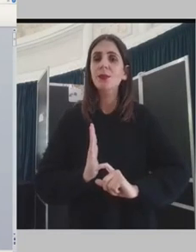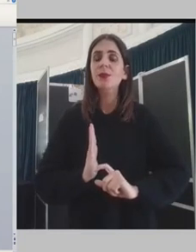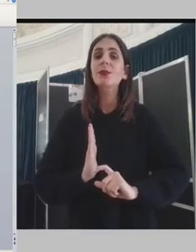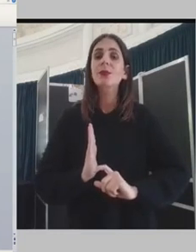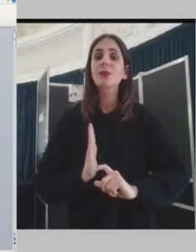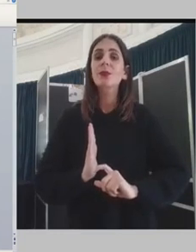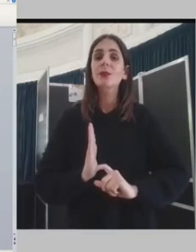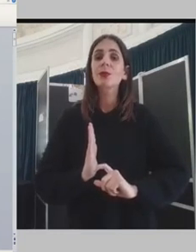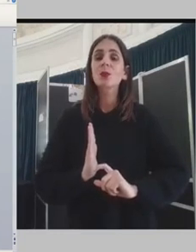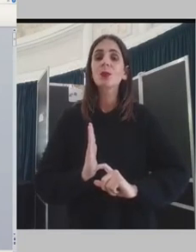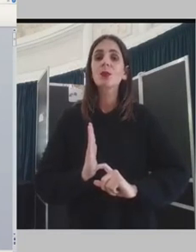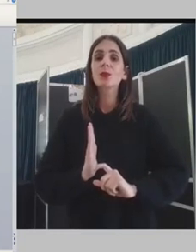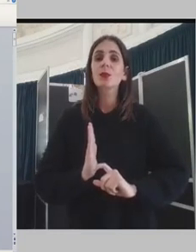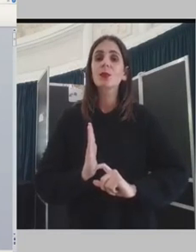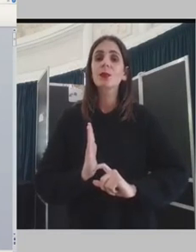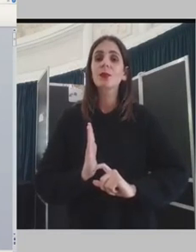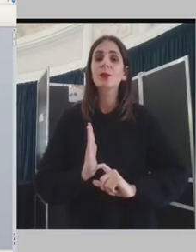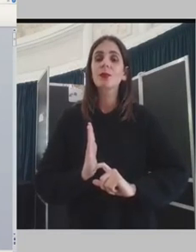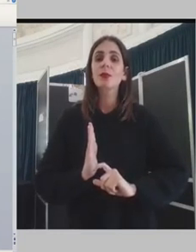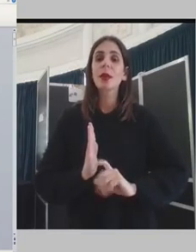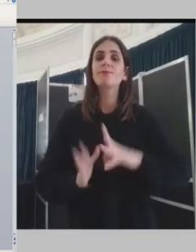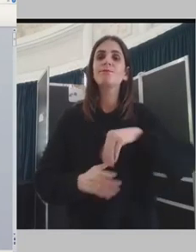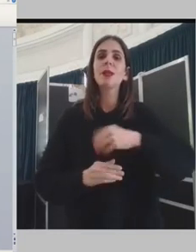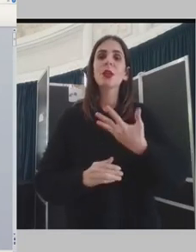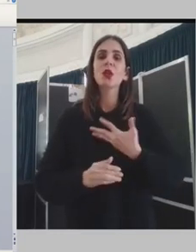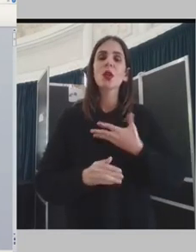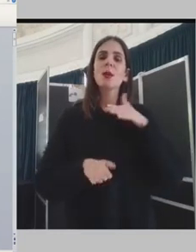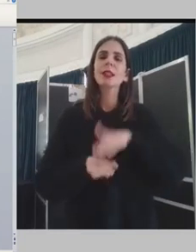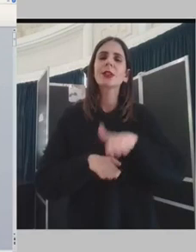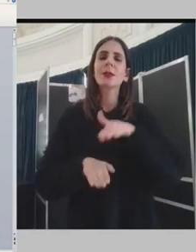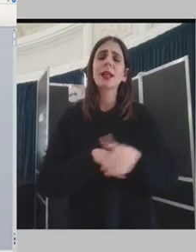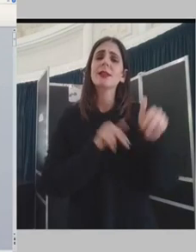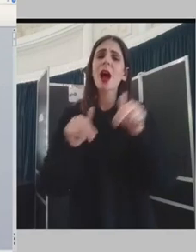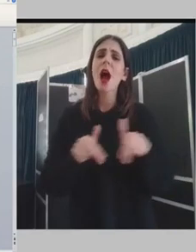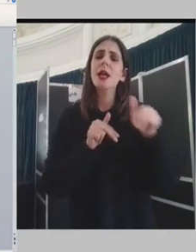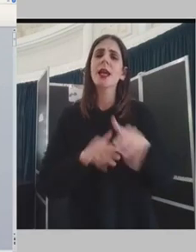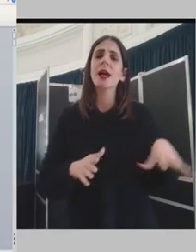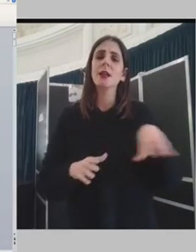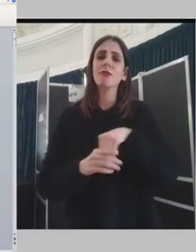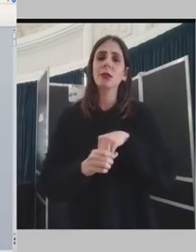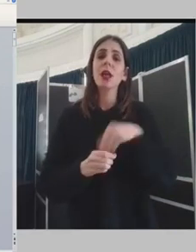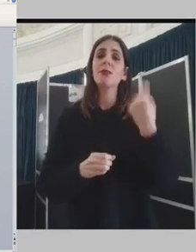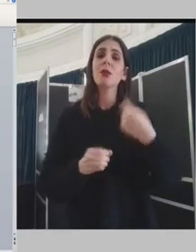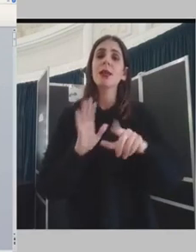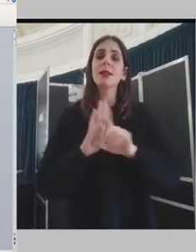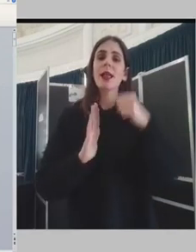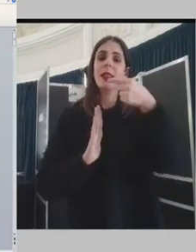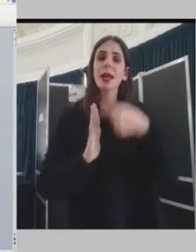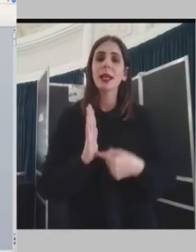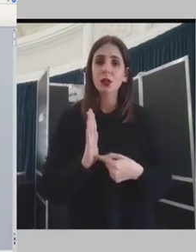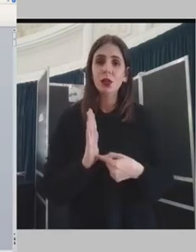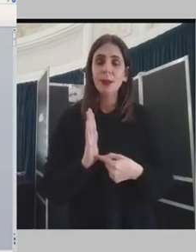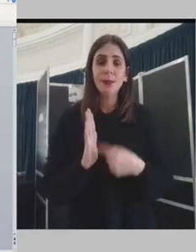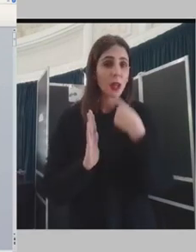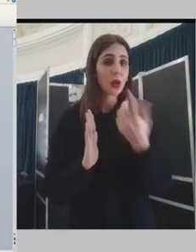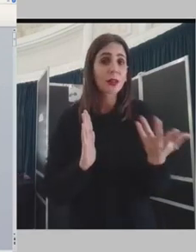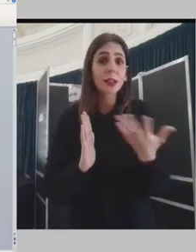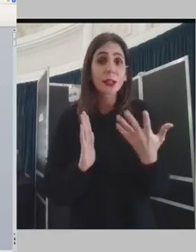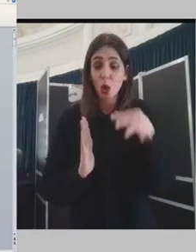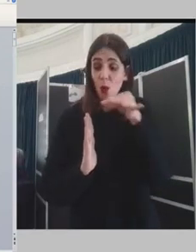che è stata l'esperienza ventennale di Progetto Vita e riporta, come vedremo, tutti quelli che sono i